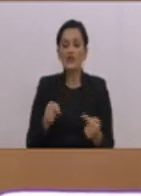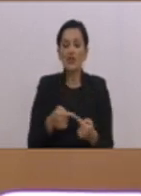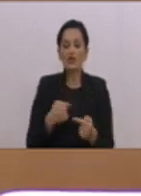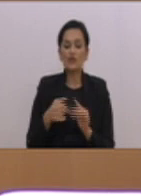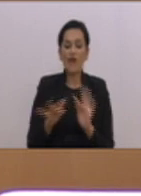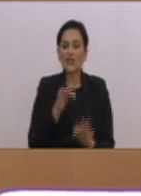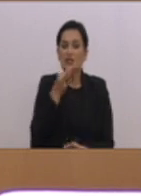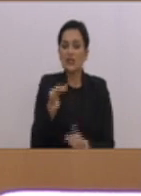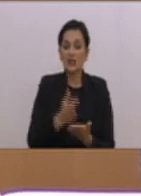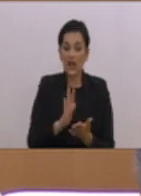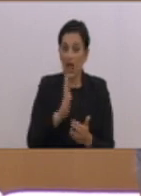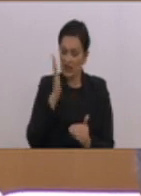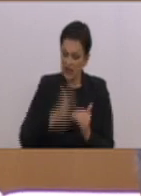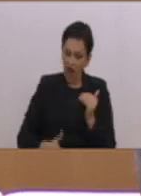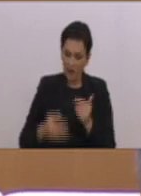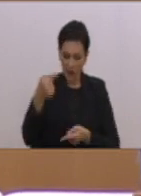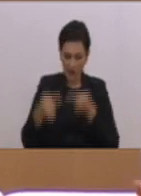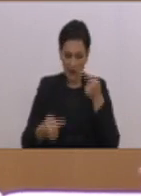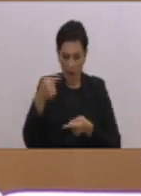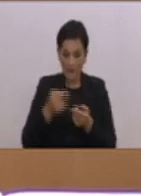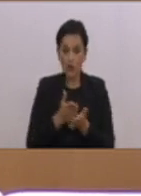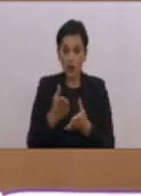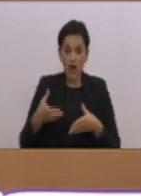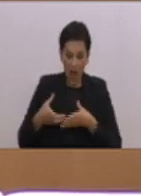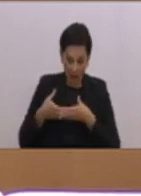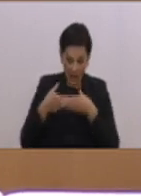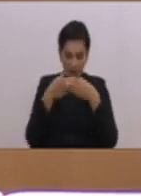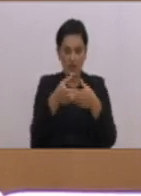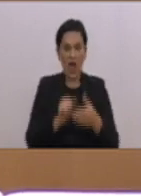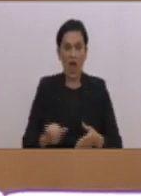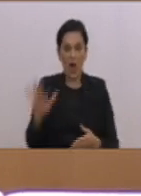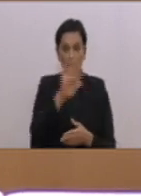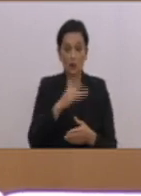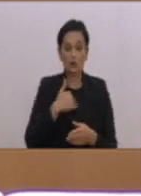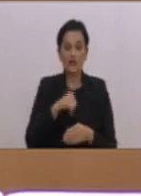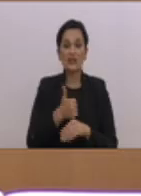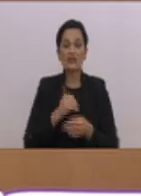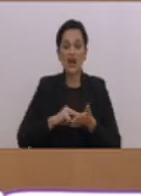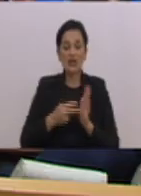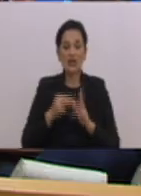დავასრულოთ ეს დაპირისპირება ამ მიმართულებით და ერთად წავიდეთ ყველა ევროპაში. ეს არის ჩვენი გზა, ეს არის სტრატეგია ამაში.